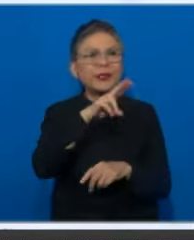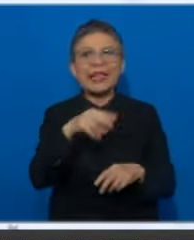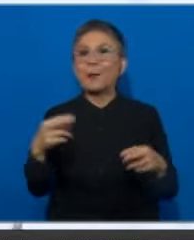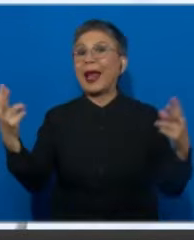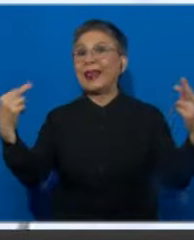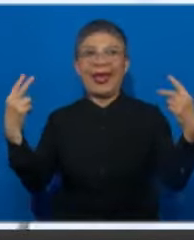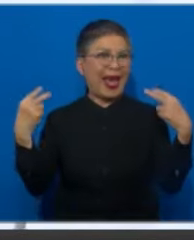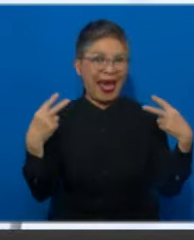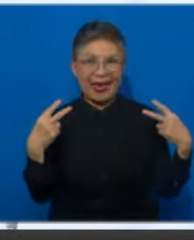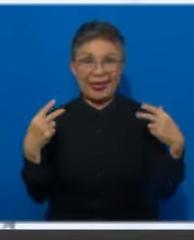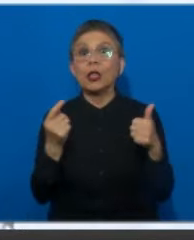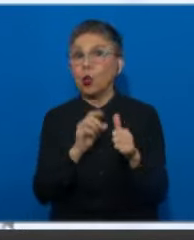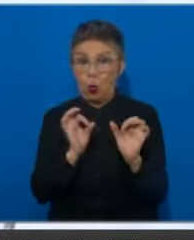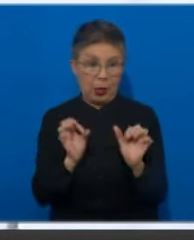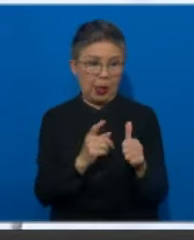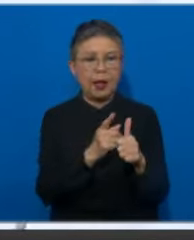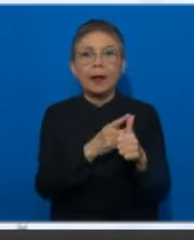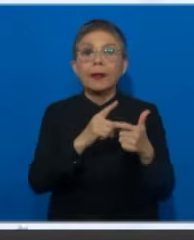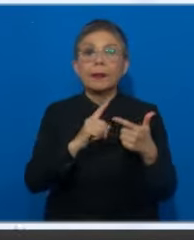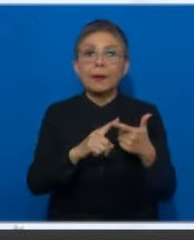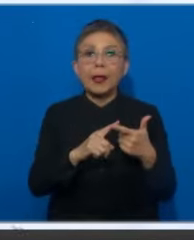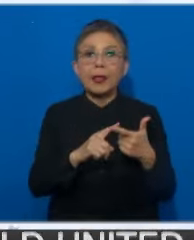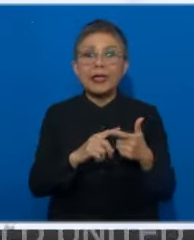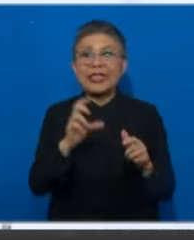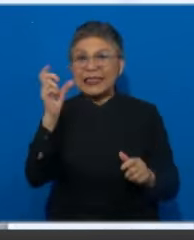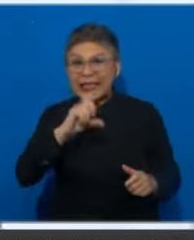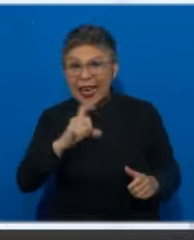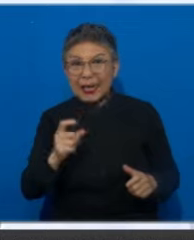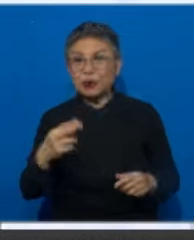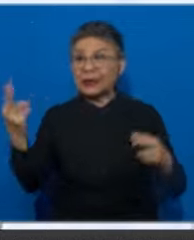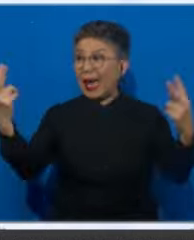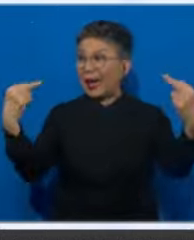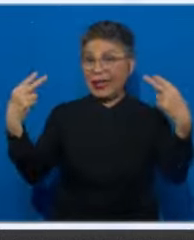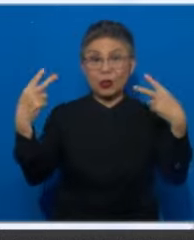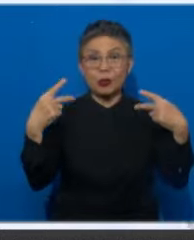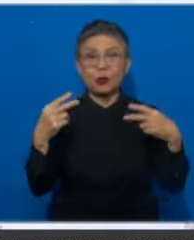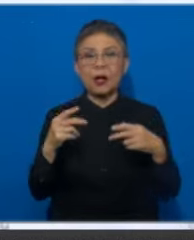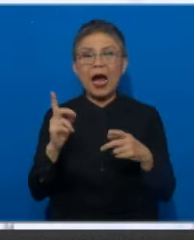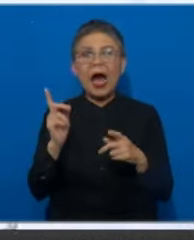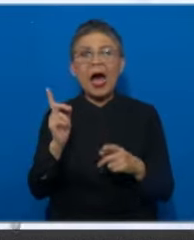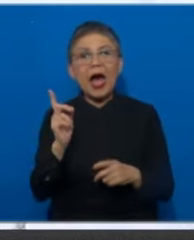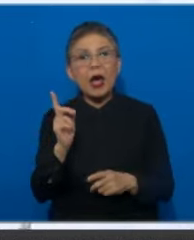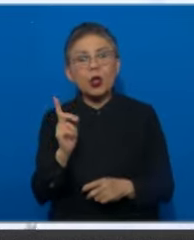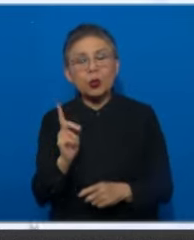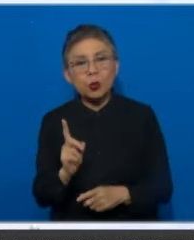perhatian. Nah, kemudian rumus untuk mencari perhatian itu adalah sesuatu